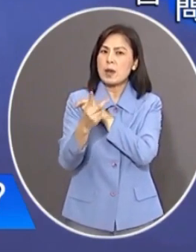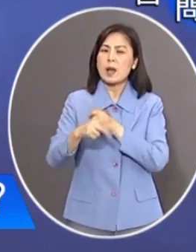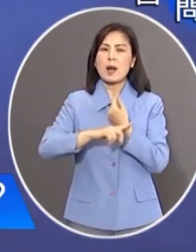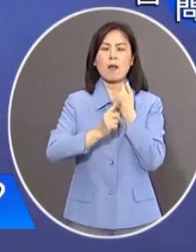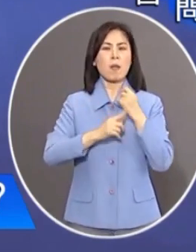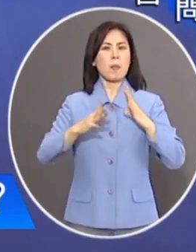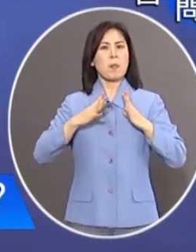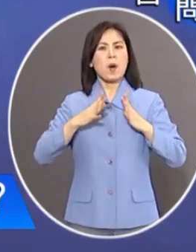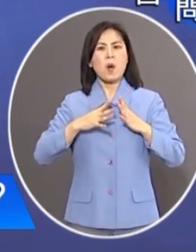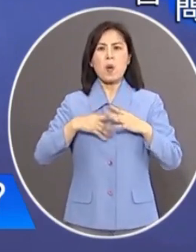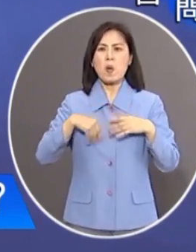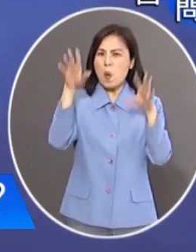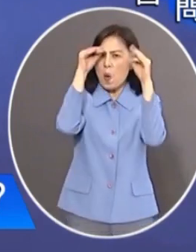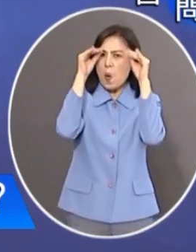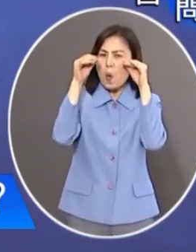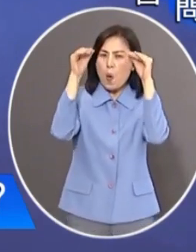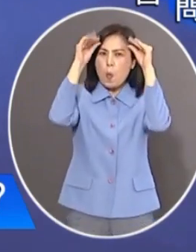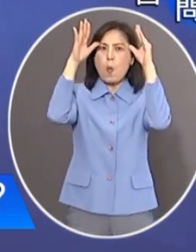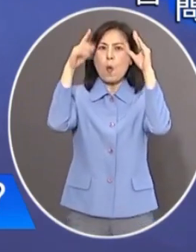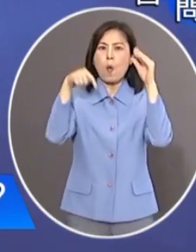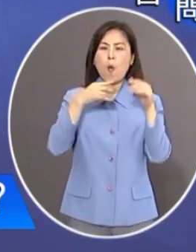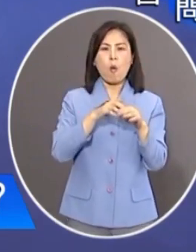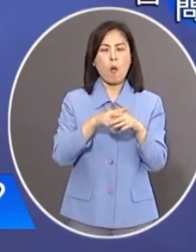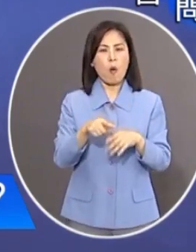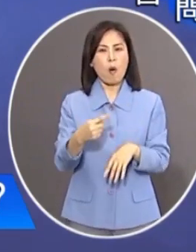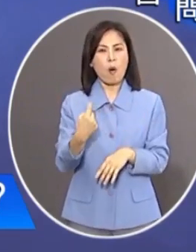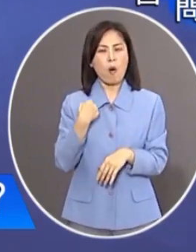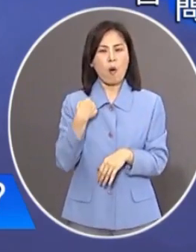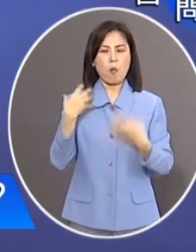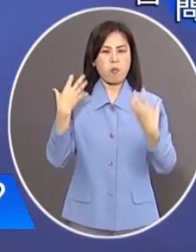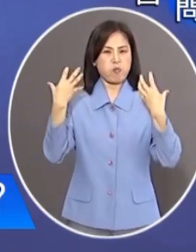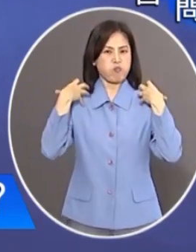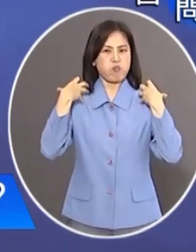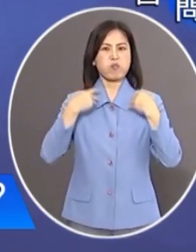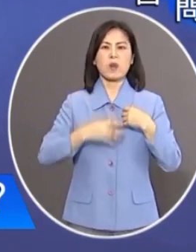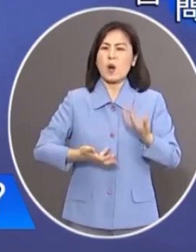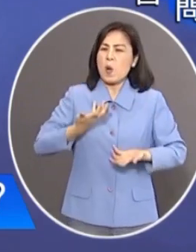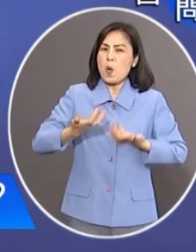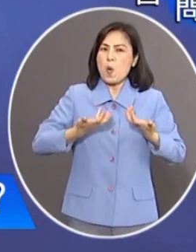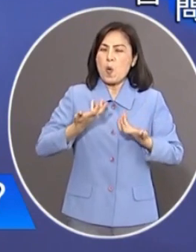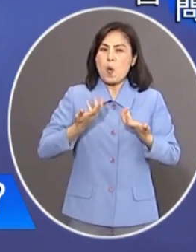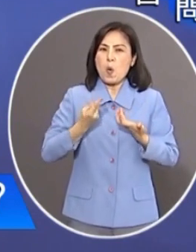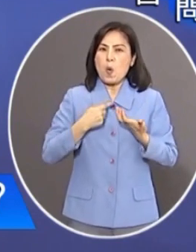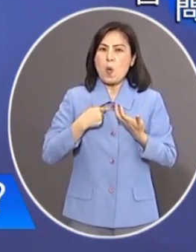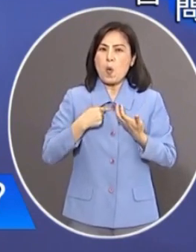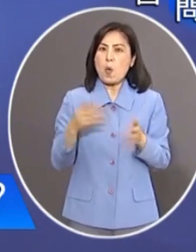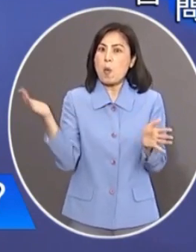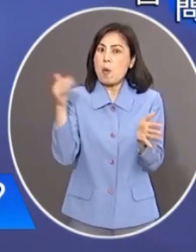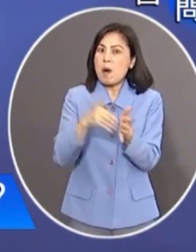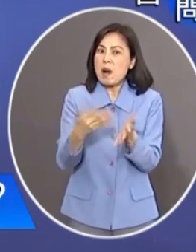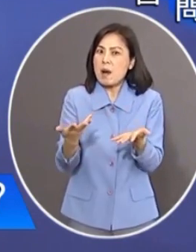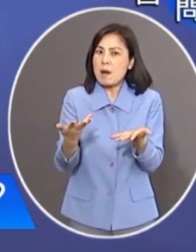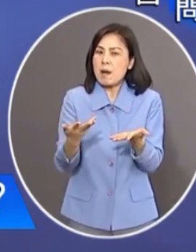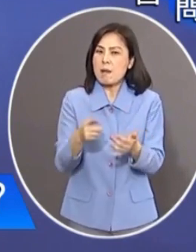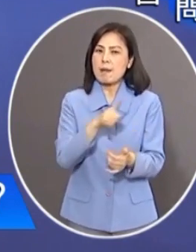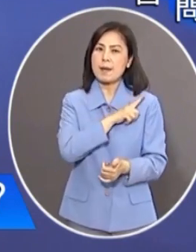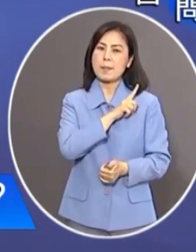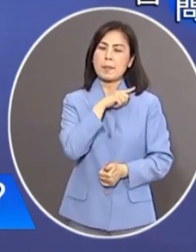佳，有强烈的使命感，充满了热情，他们的下场，一个自